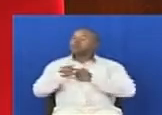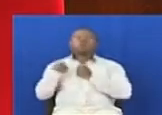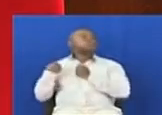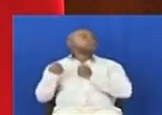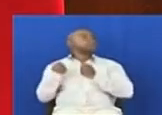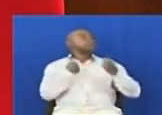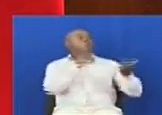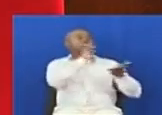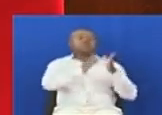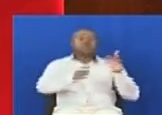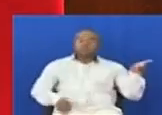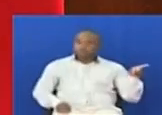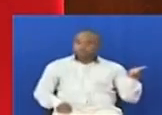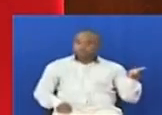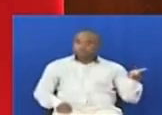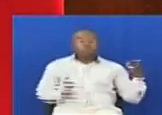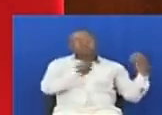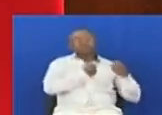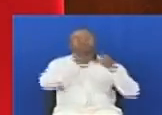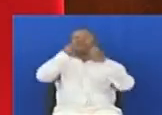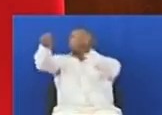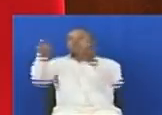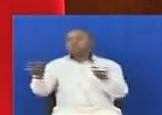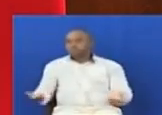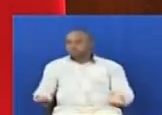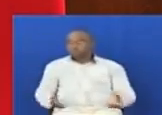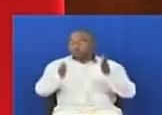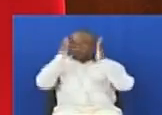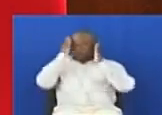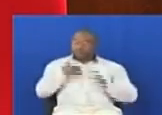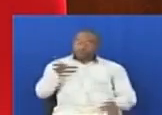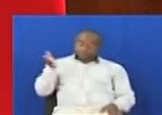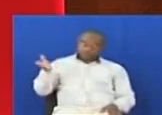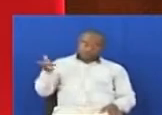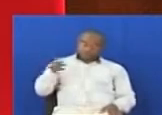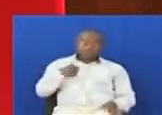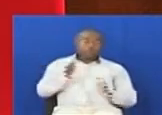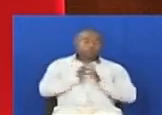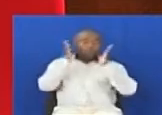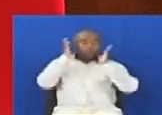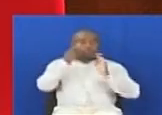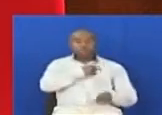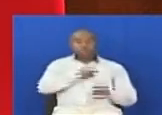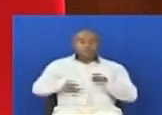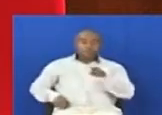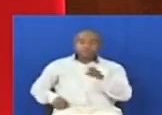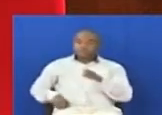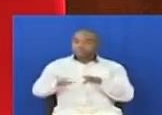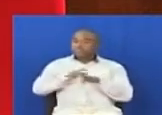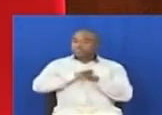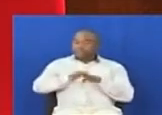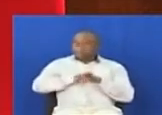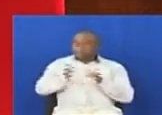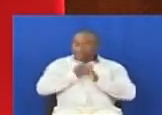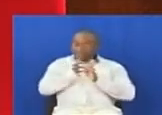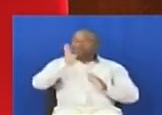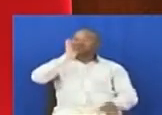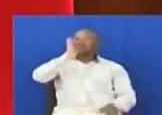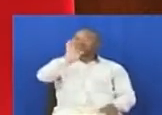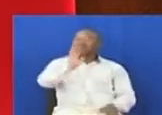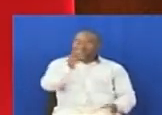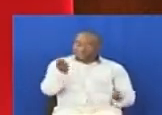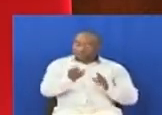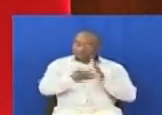Salaam, wanakuja wanachukua wanaondoka. Mheshimiwa Speaker, ningeomba Mheshimiwa Rais atumie jukwaa alilonalo la kuwa